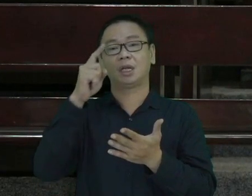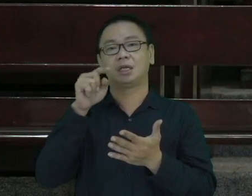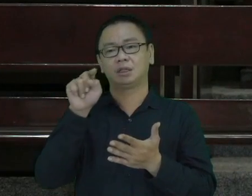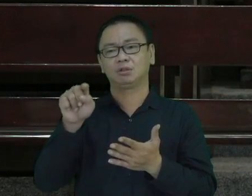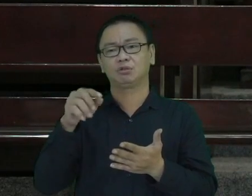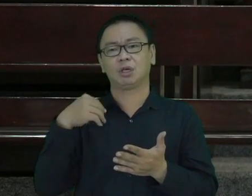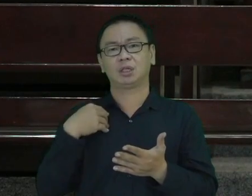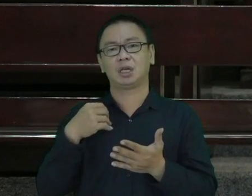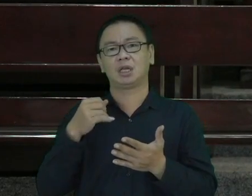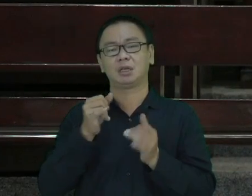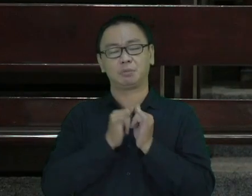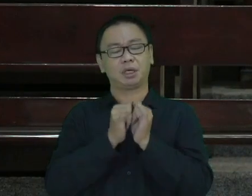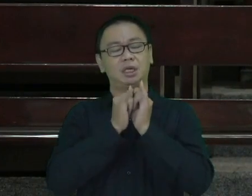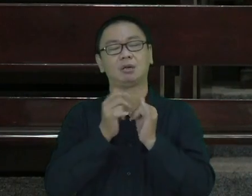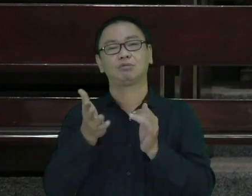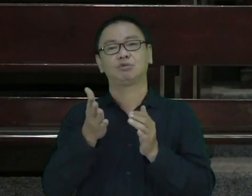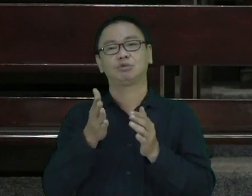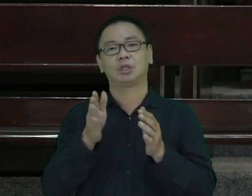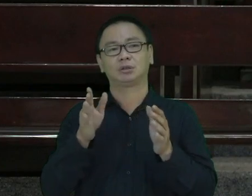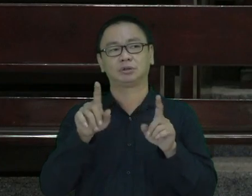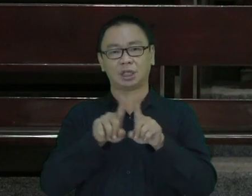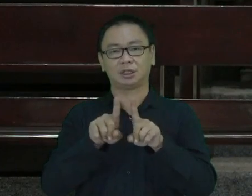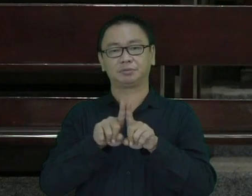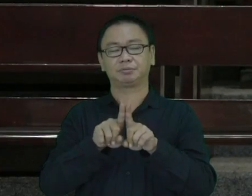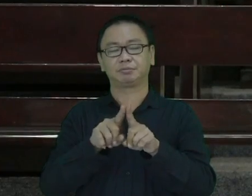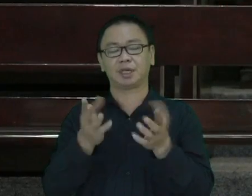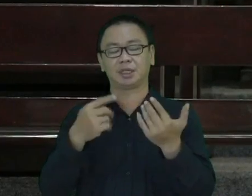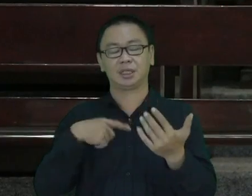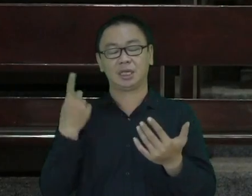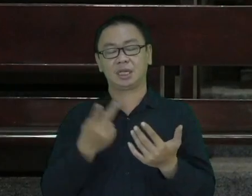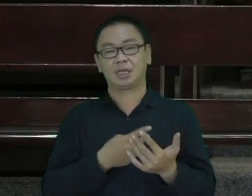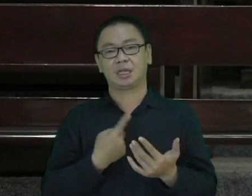adalah ibadahmu yang sejati. Mari kita berdoa.